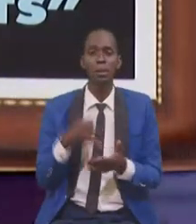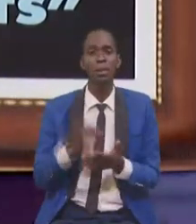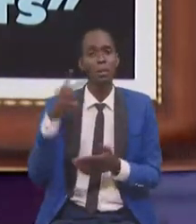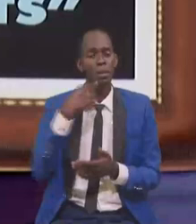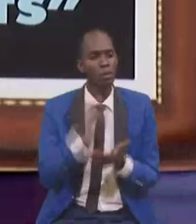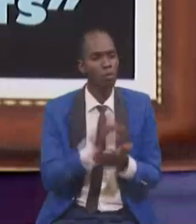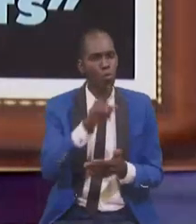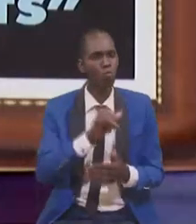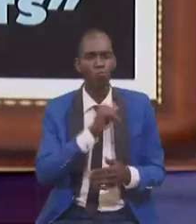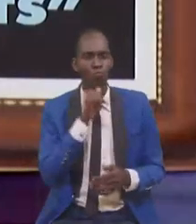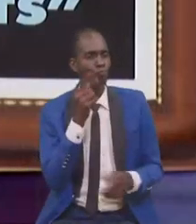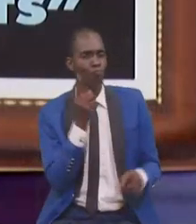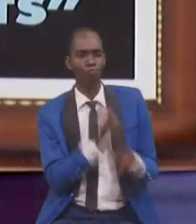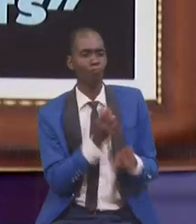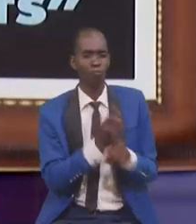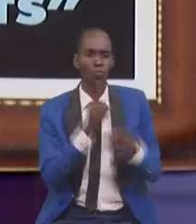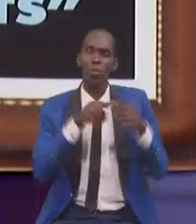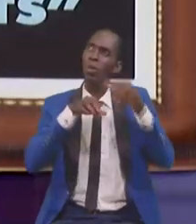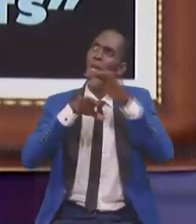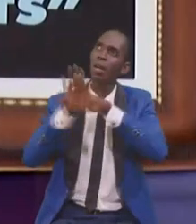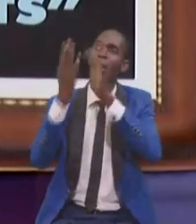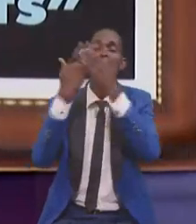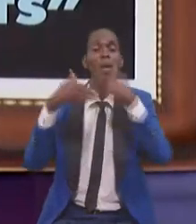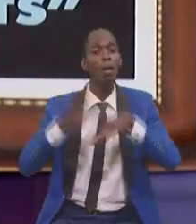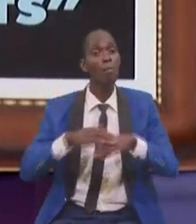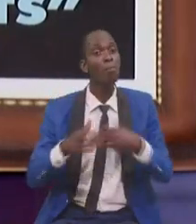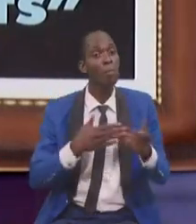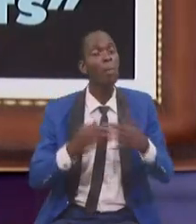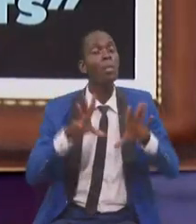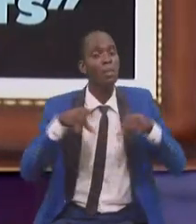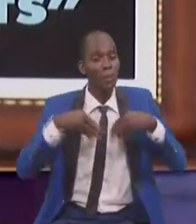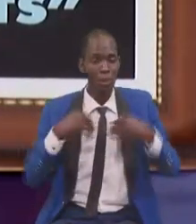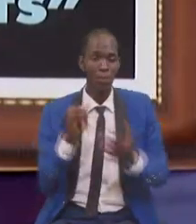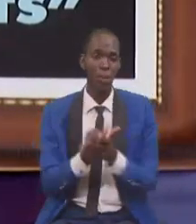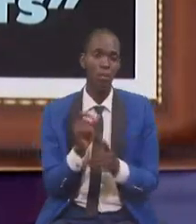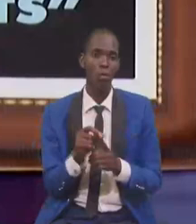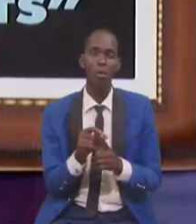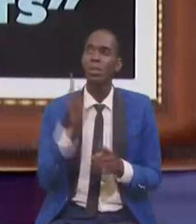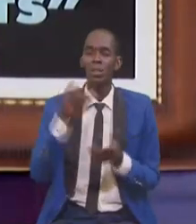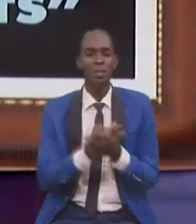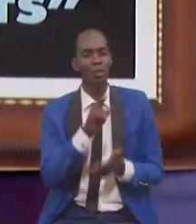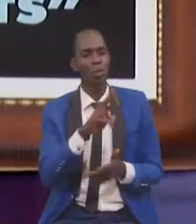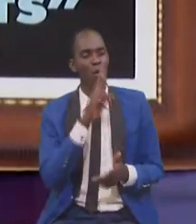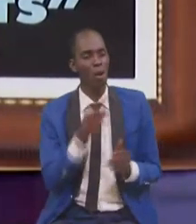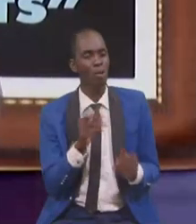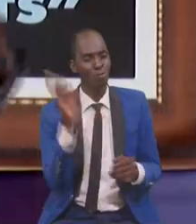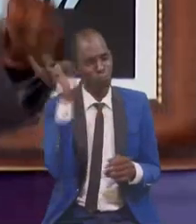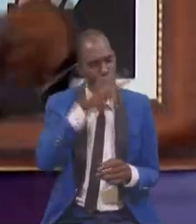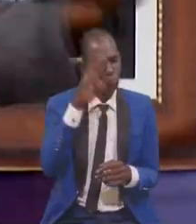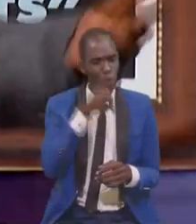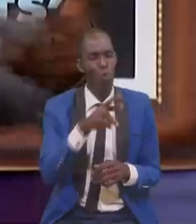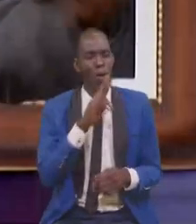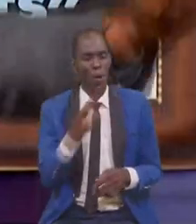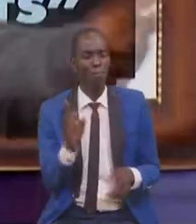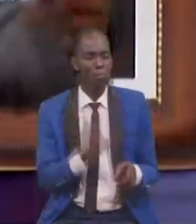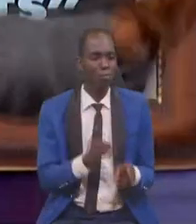pas qualifié, tu ne peux pas te qualifier pour entrer dans le royaume, oui Seigneur. Il dit que tu es faible, il